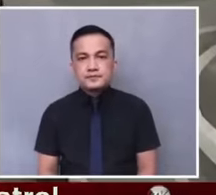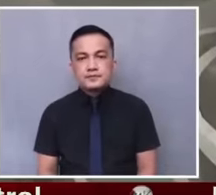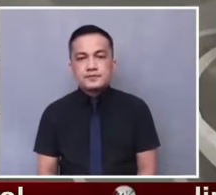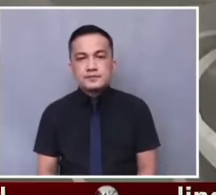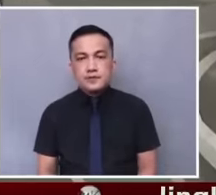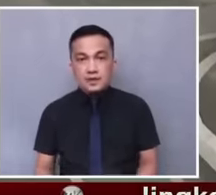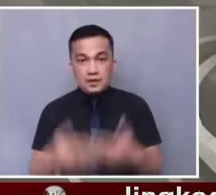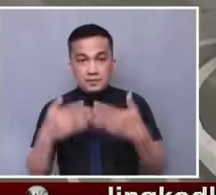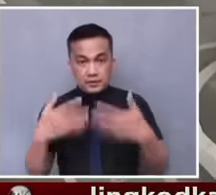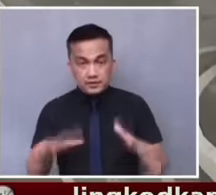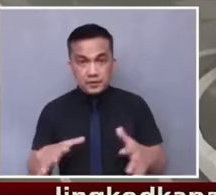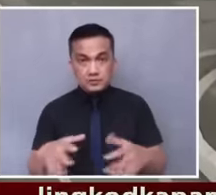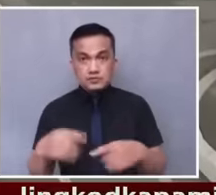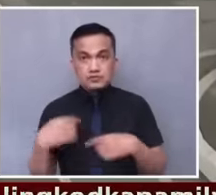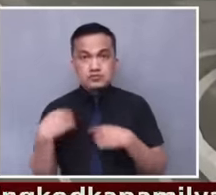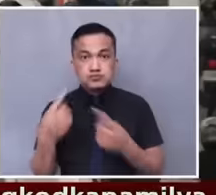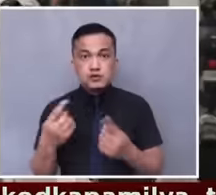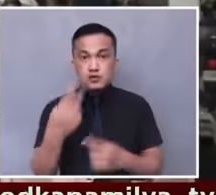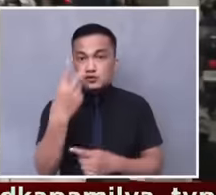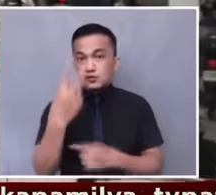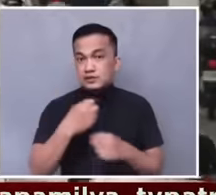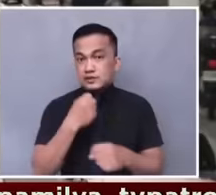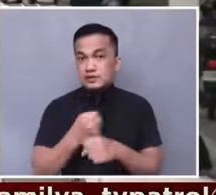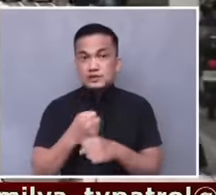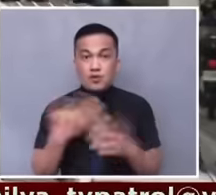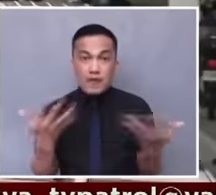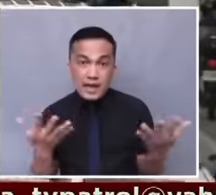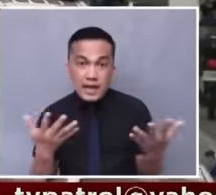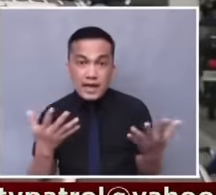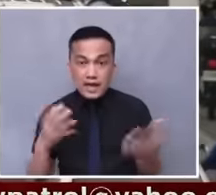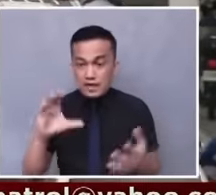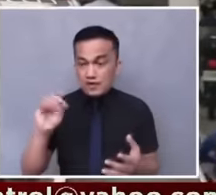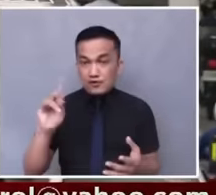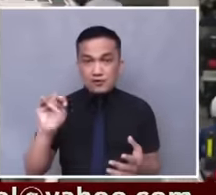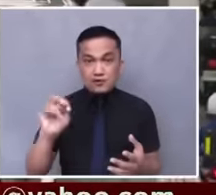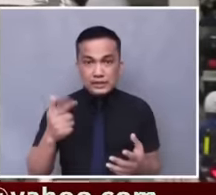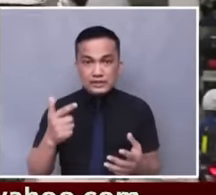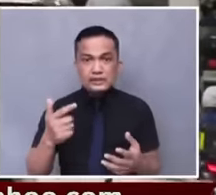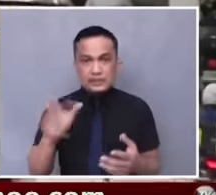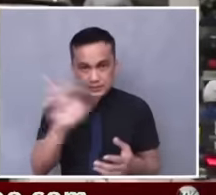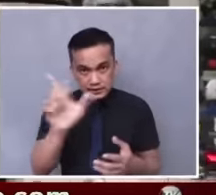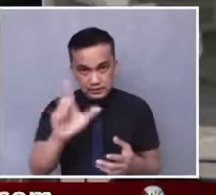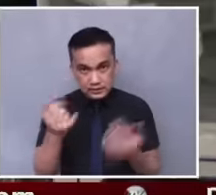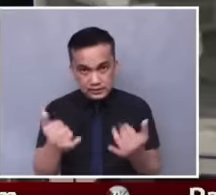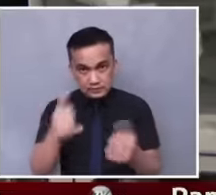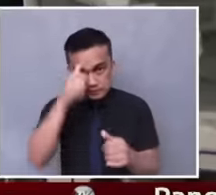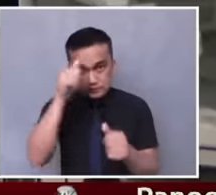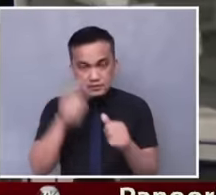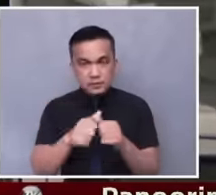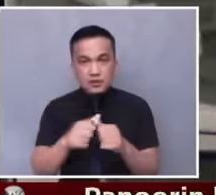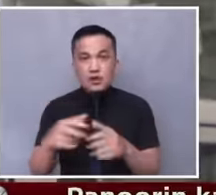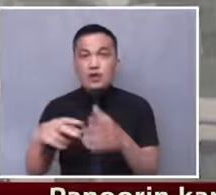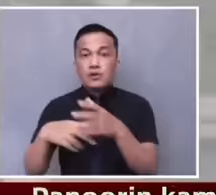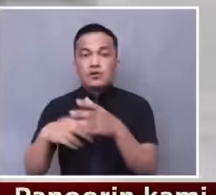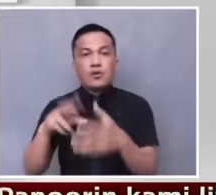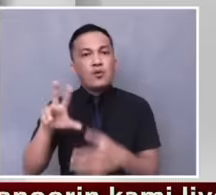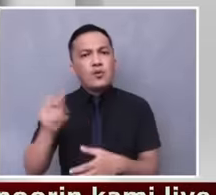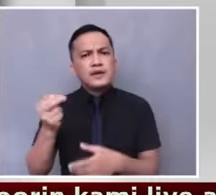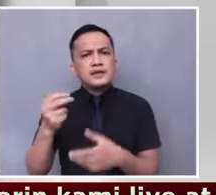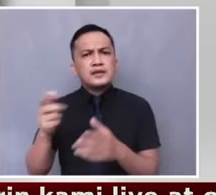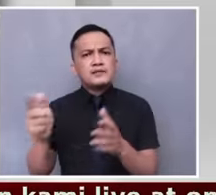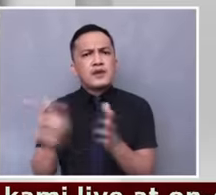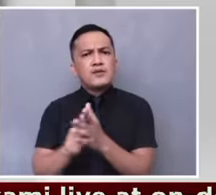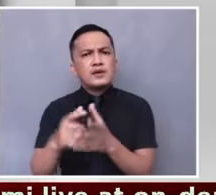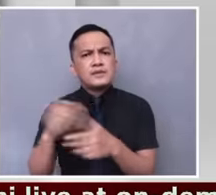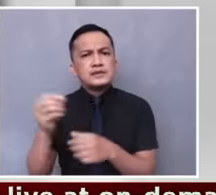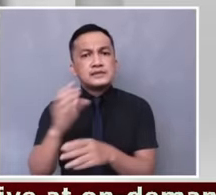Matapos ang halos 2 taong walang coding, panahon na para alalahanin kung kailan bawal ilabas ang sasakyan mo.